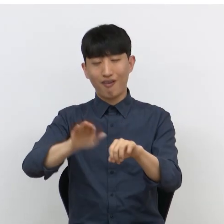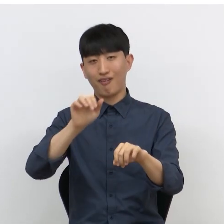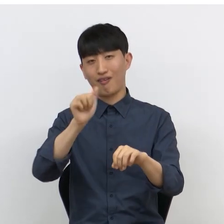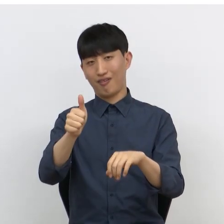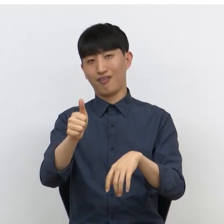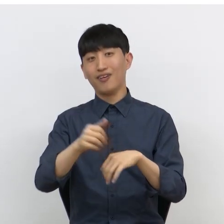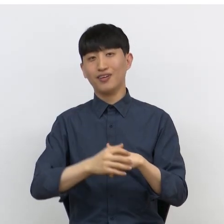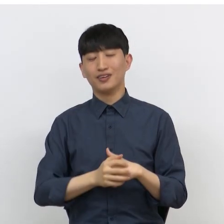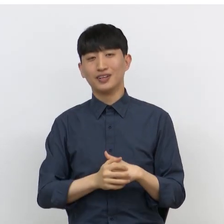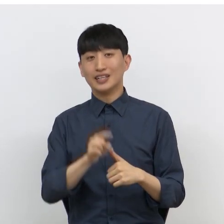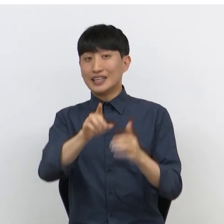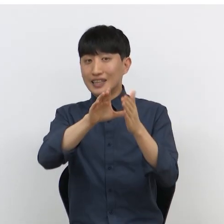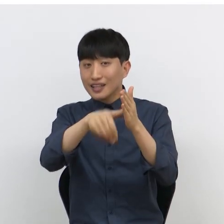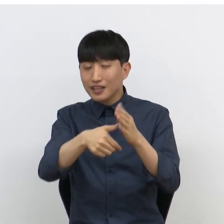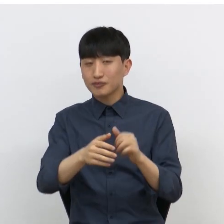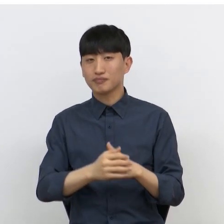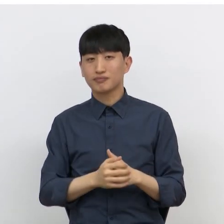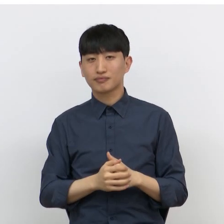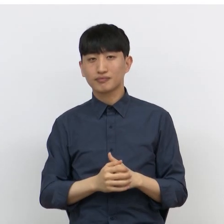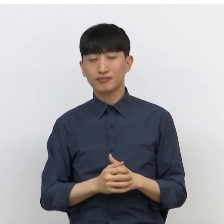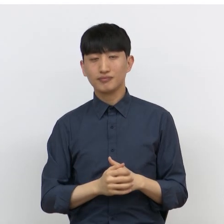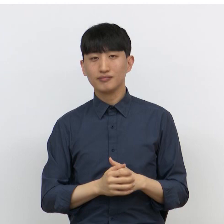이런 반응들은 객관적인